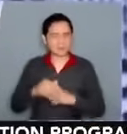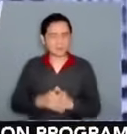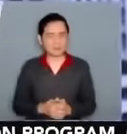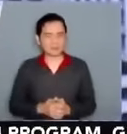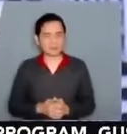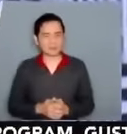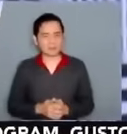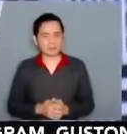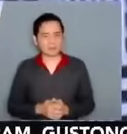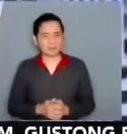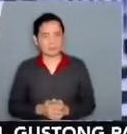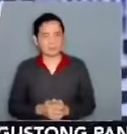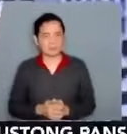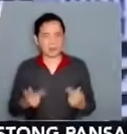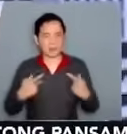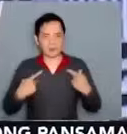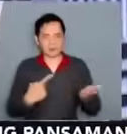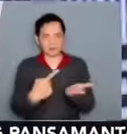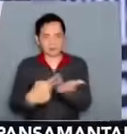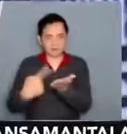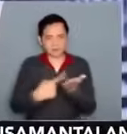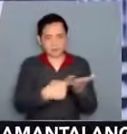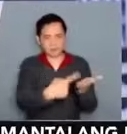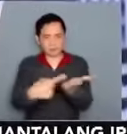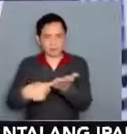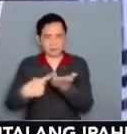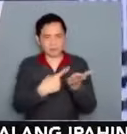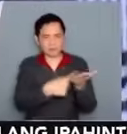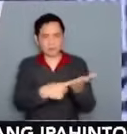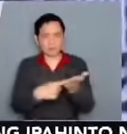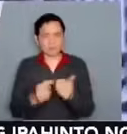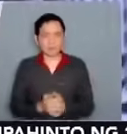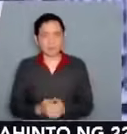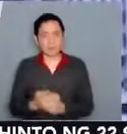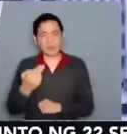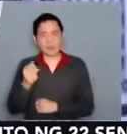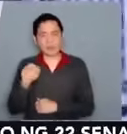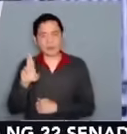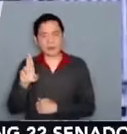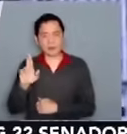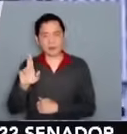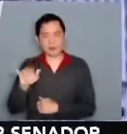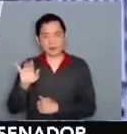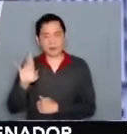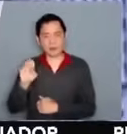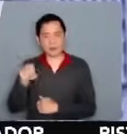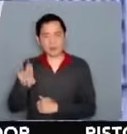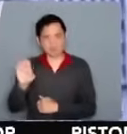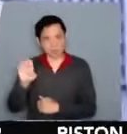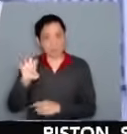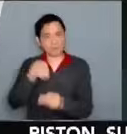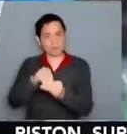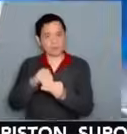dating presidential spokesperson atorney Harry Roque may unang balita si Tina Panganiban